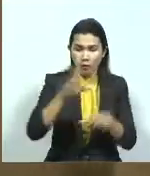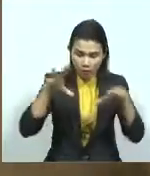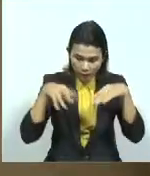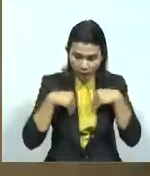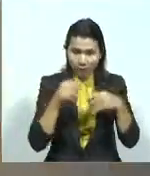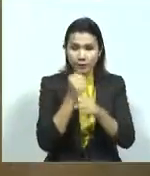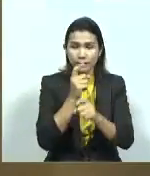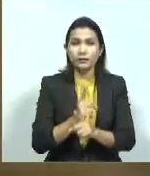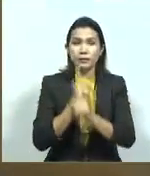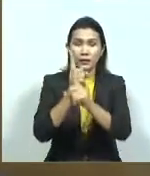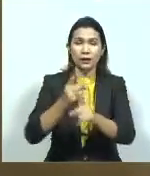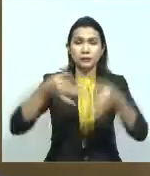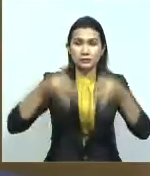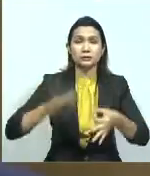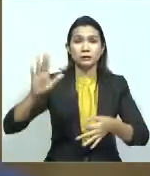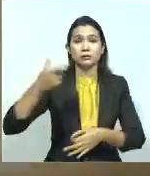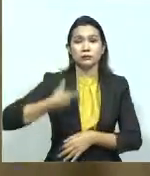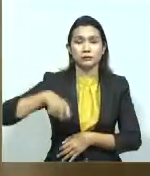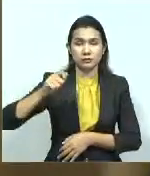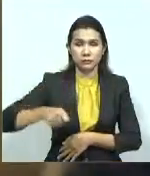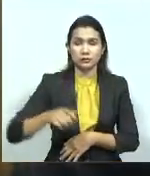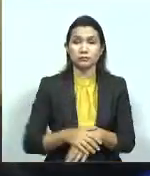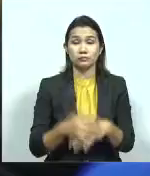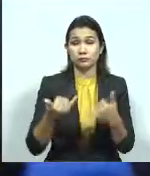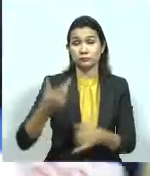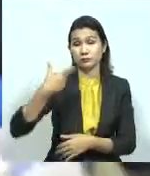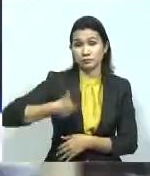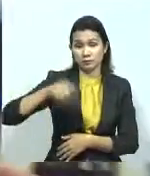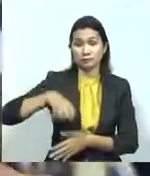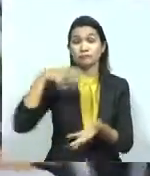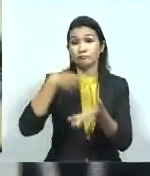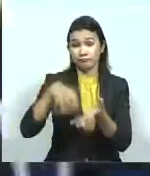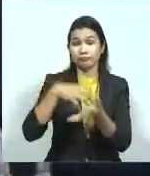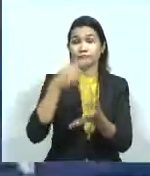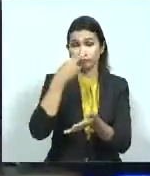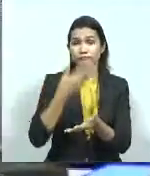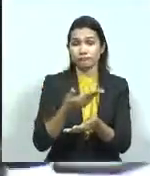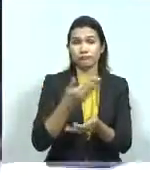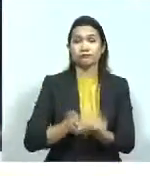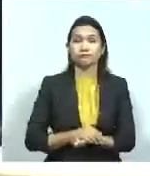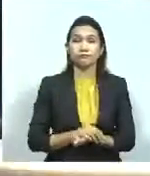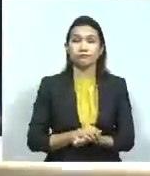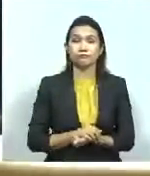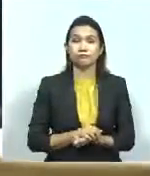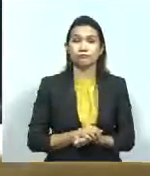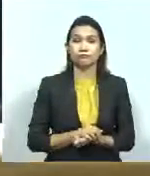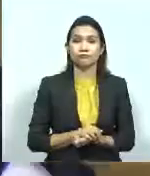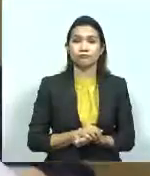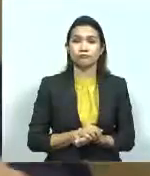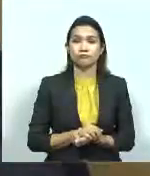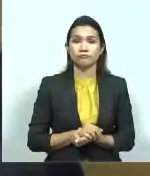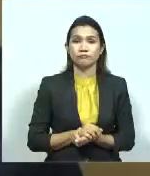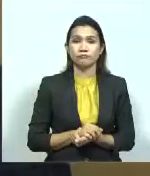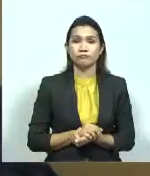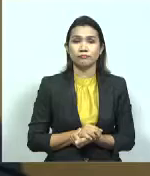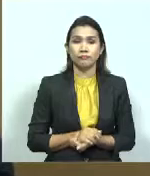ปฏิบัติตามคำพิพากษาค่ะฟังเสียงทนายประจำราชสกุลเทพหัสดินณอยุธยากันหน่อยค่ะ ส่วนที่